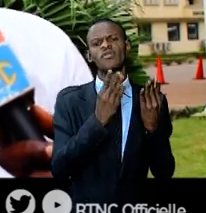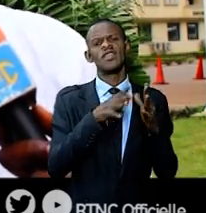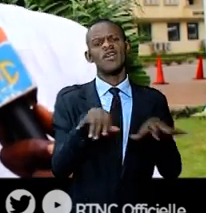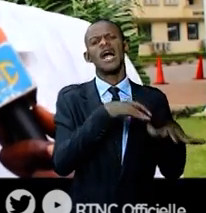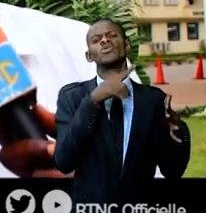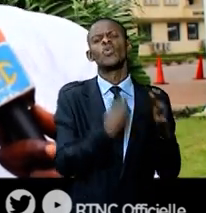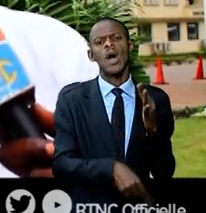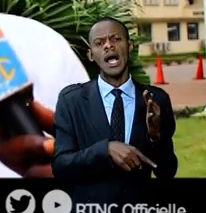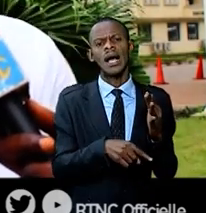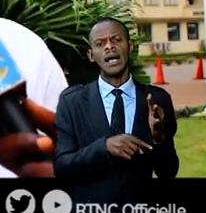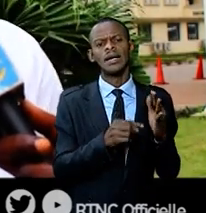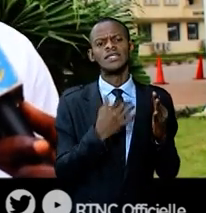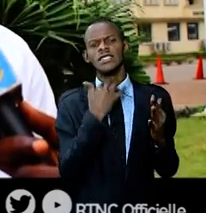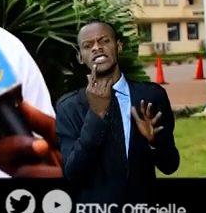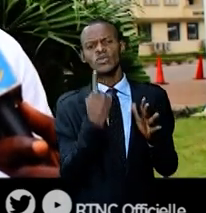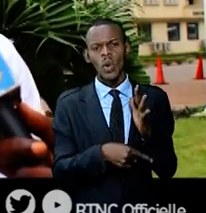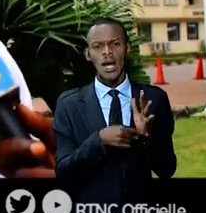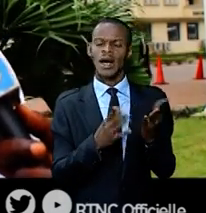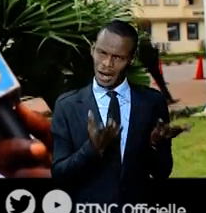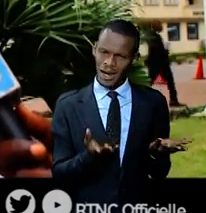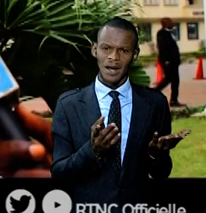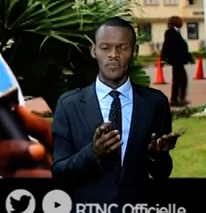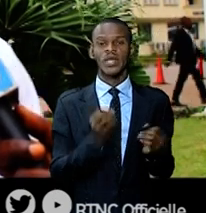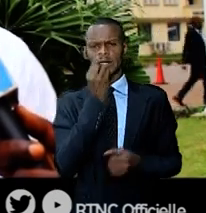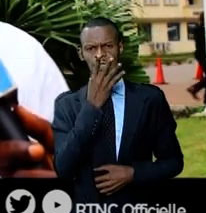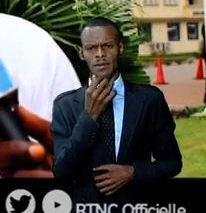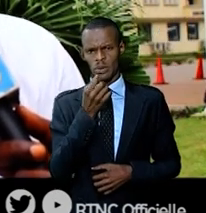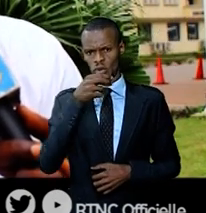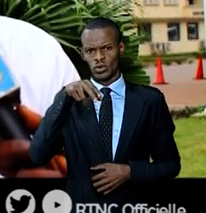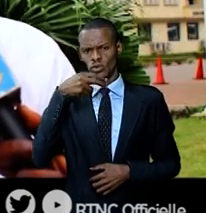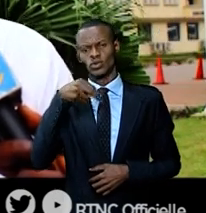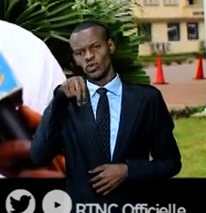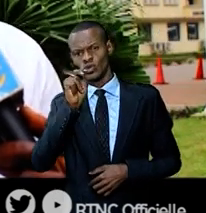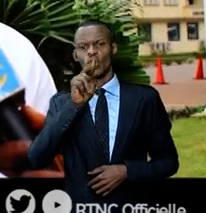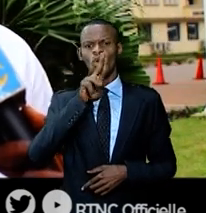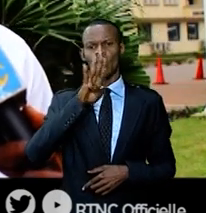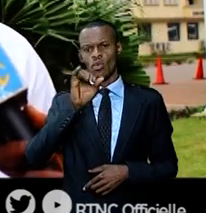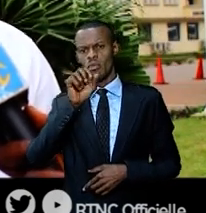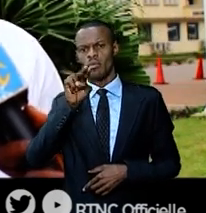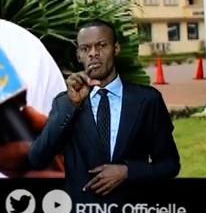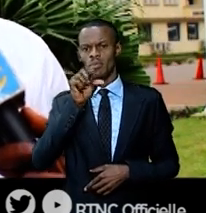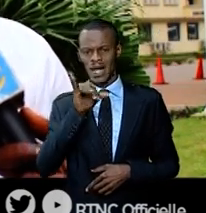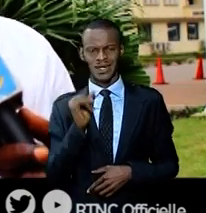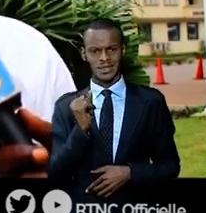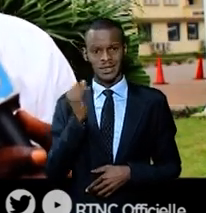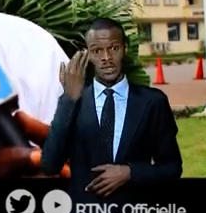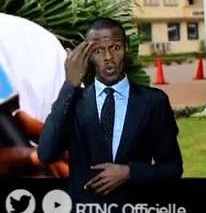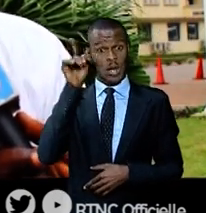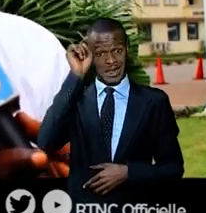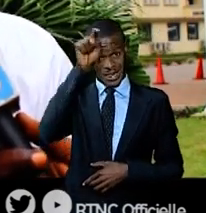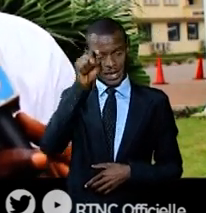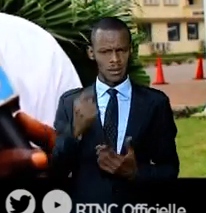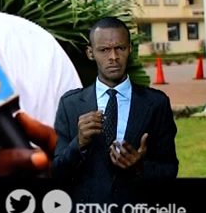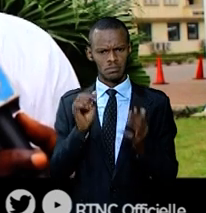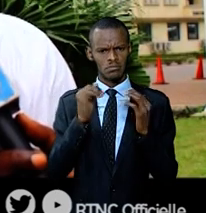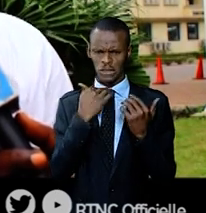vous savez que le président Mobutu lui-même, c'est un produit touristique si on veut vraiment en créer. Et il y a des palais, le palais de Kawele,